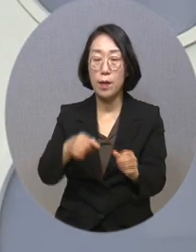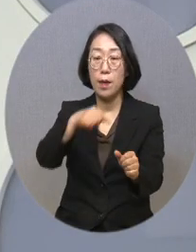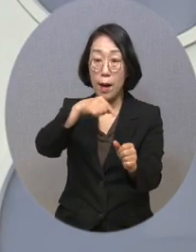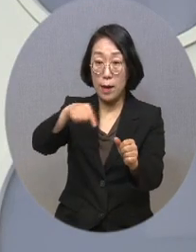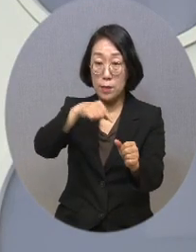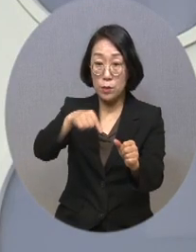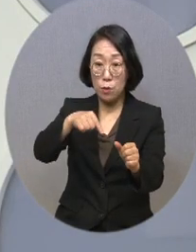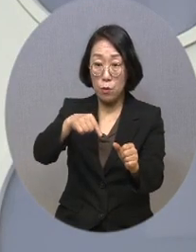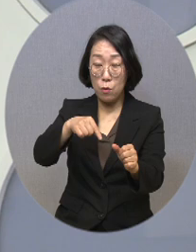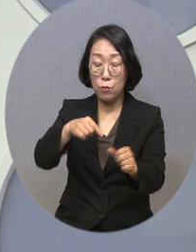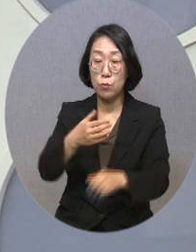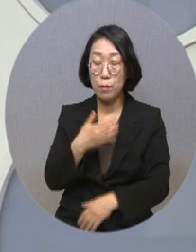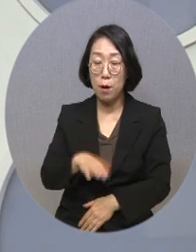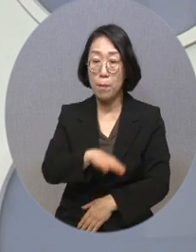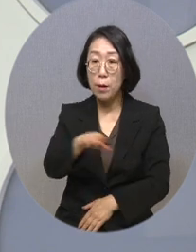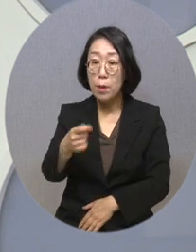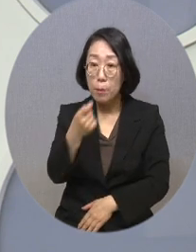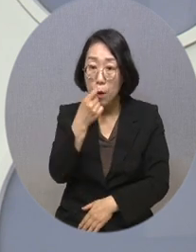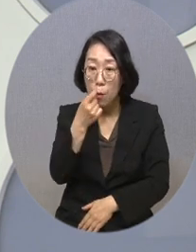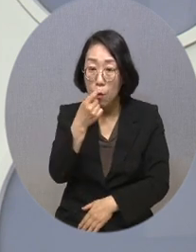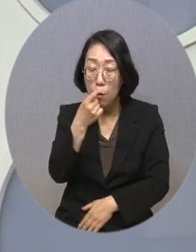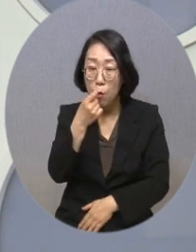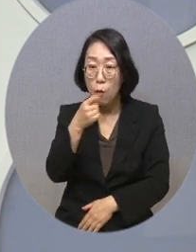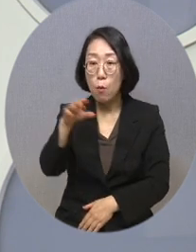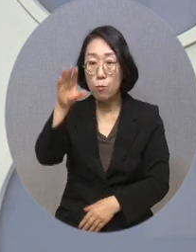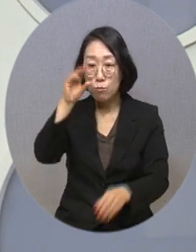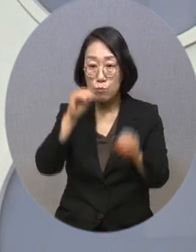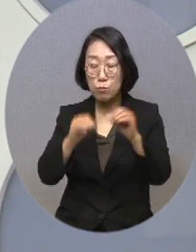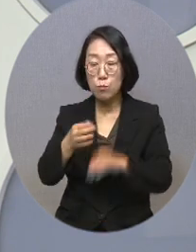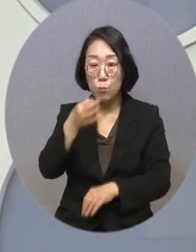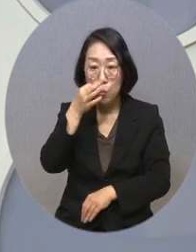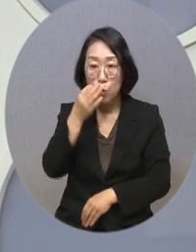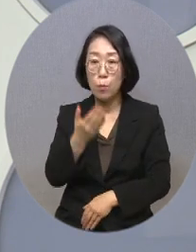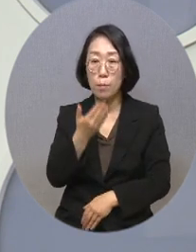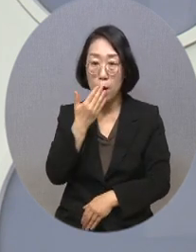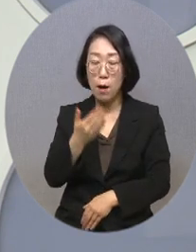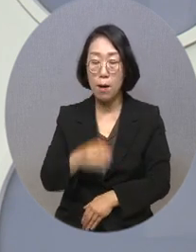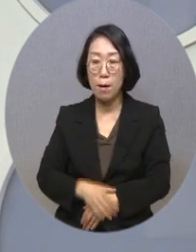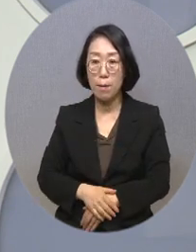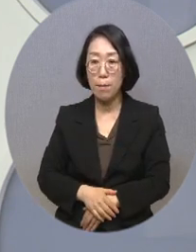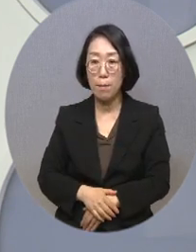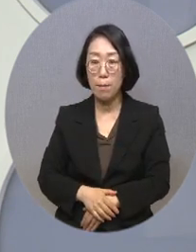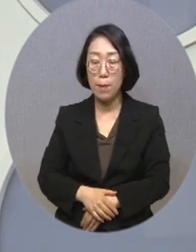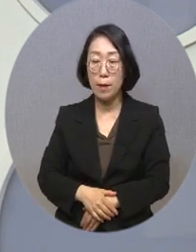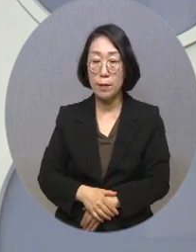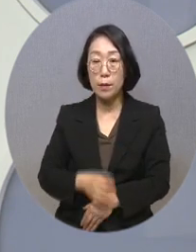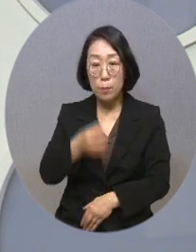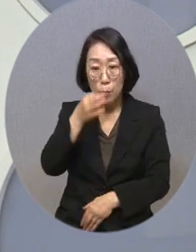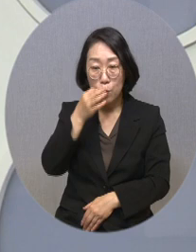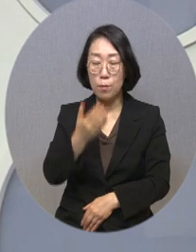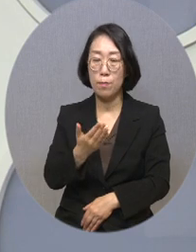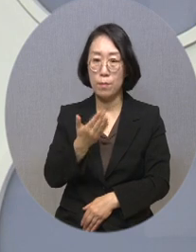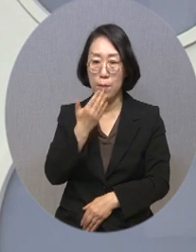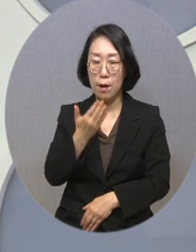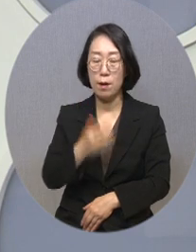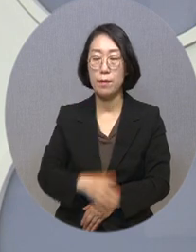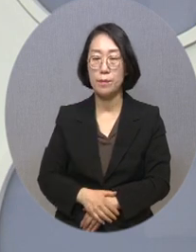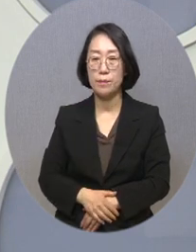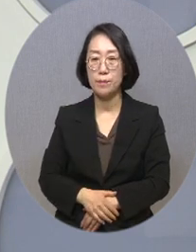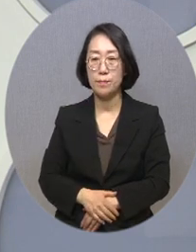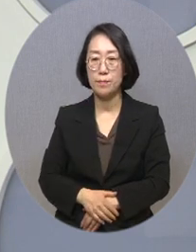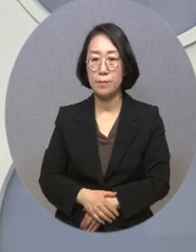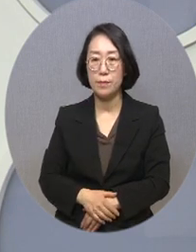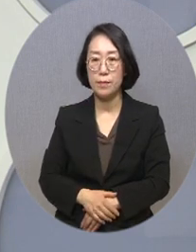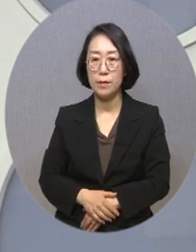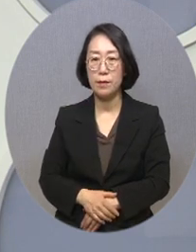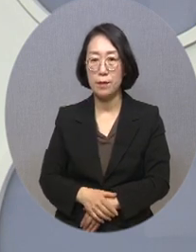그 많은 수험생들이 또 즐겨 이렇게 이제 조회하고 이제 이렇게 보는 그러한 세무사 TV